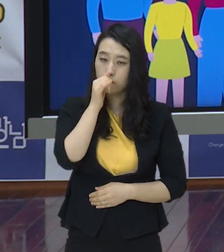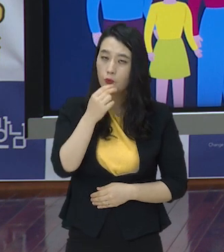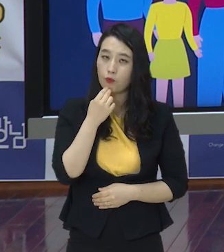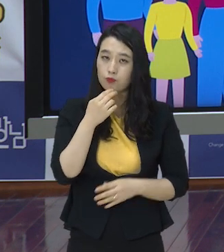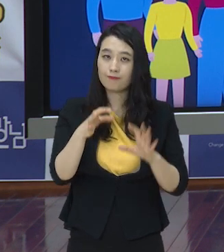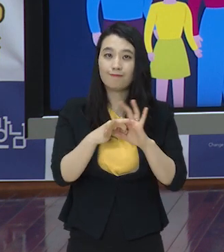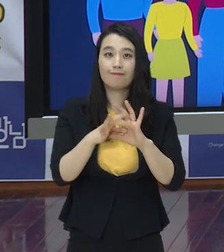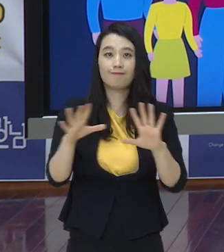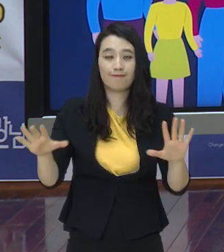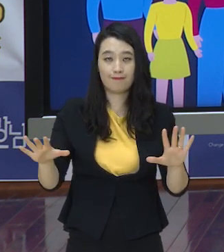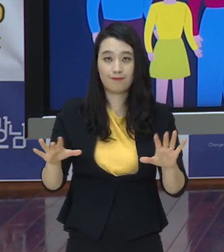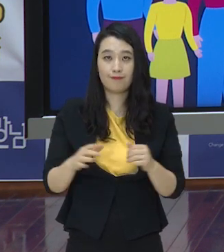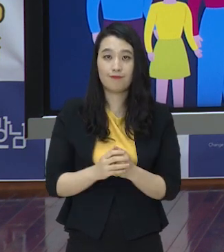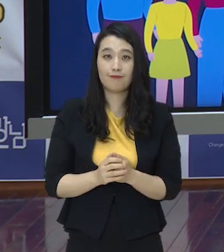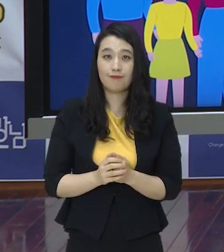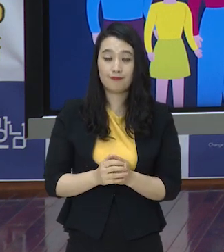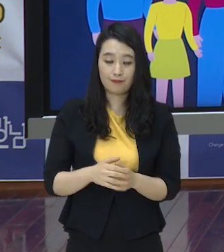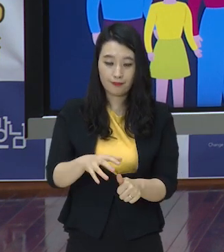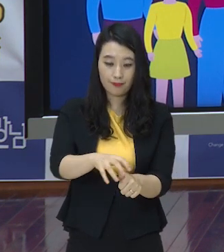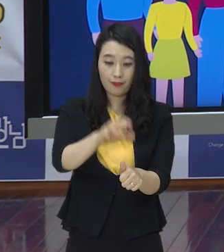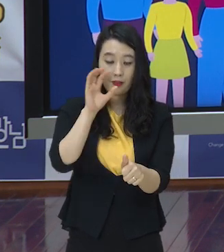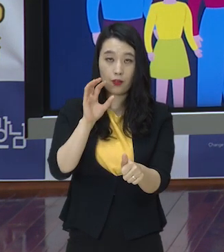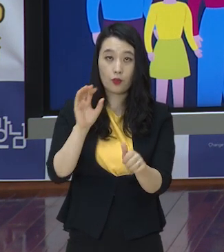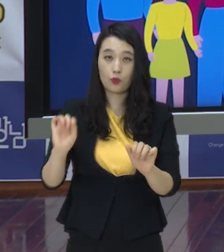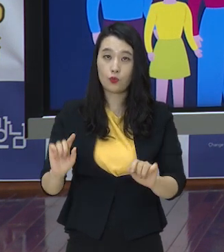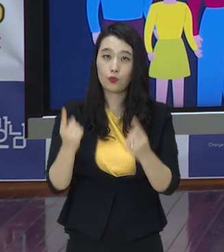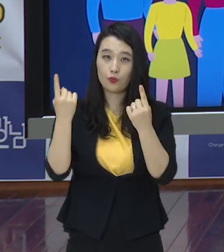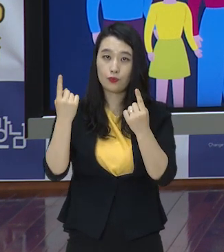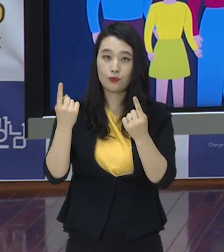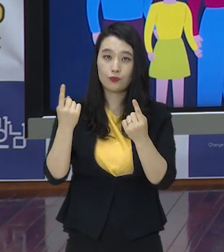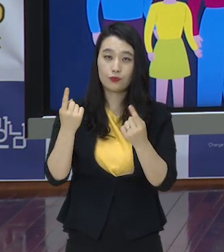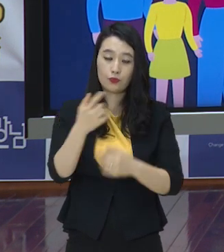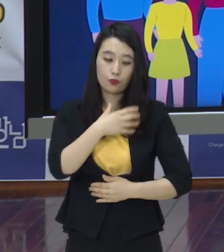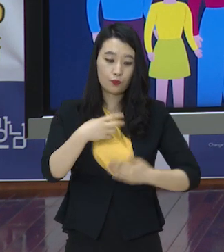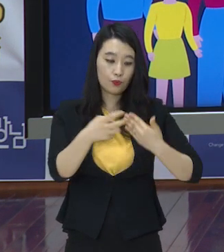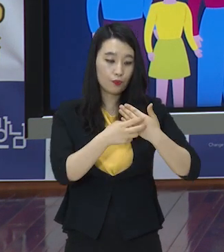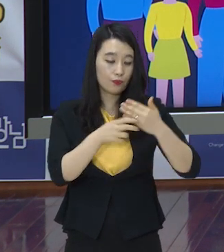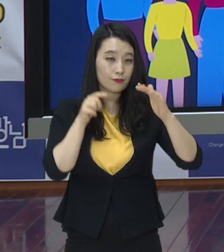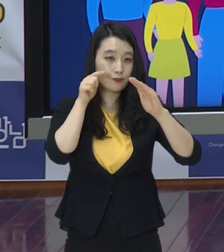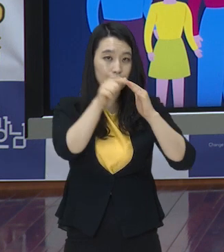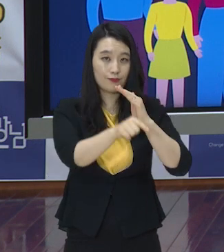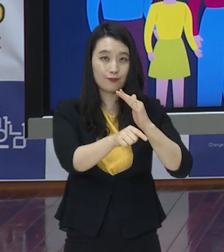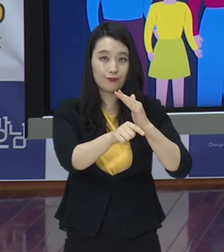안심하지 마시고 자가격리 해제와 동시에 강남구 보건소를